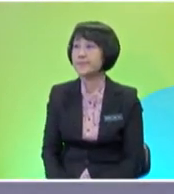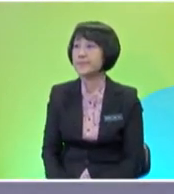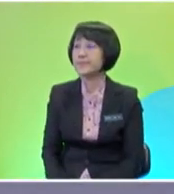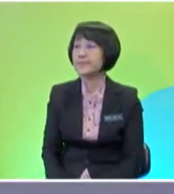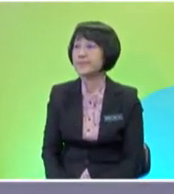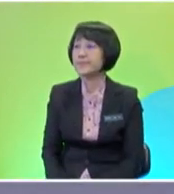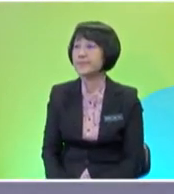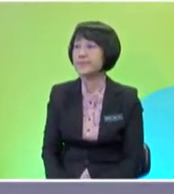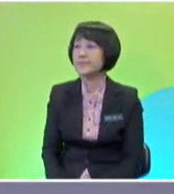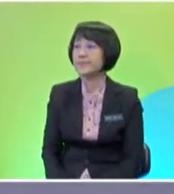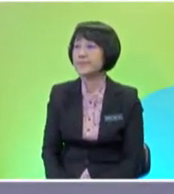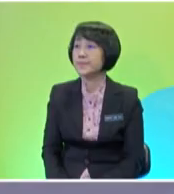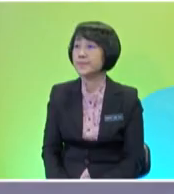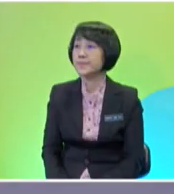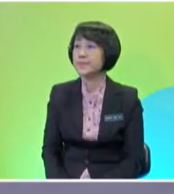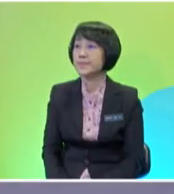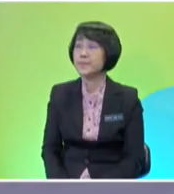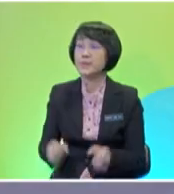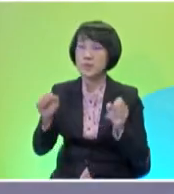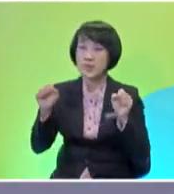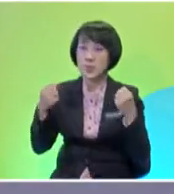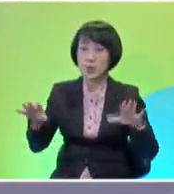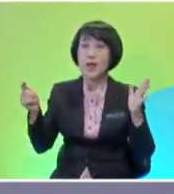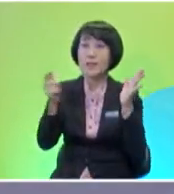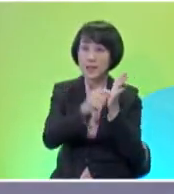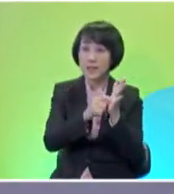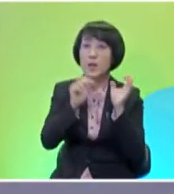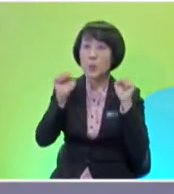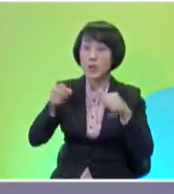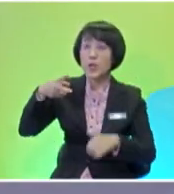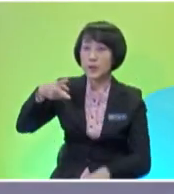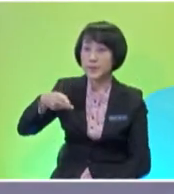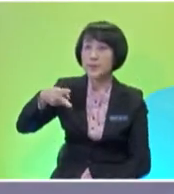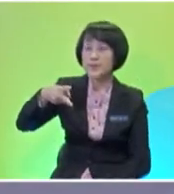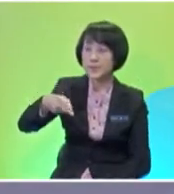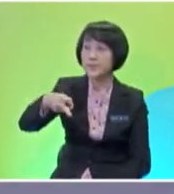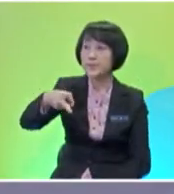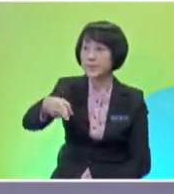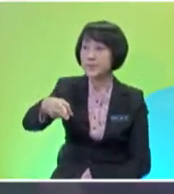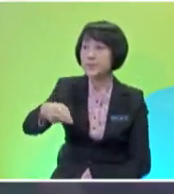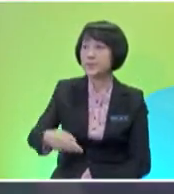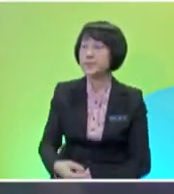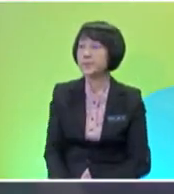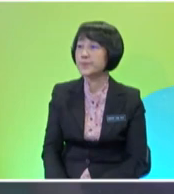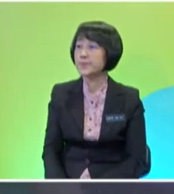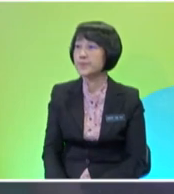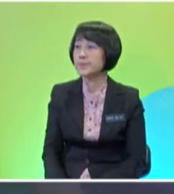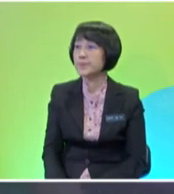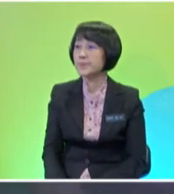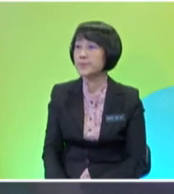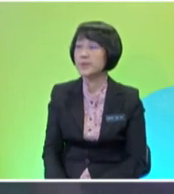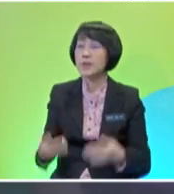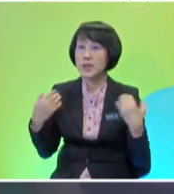Okey, setelah kita dah tanda, kita dah boleh terus potong. Okey, potong kita boleh gunakan gunting serbaguna. Okey, kalau Irfan nak gunakan dia ada